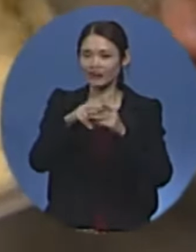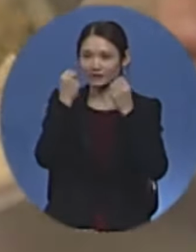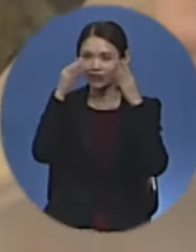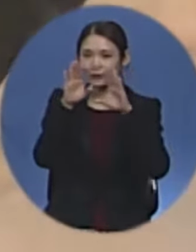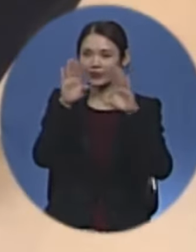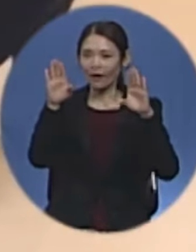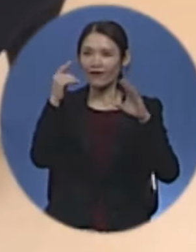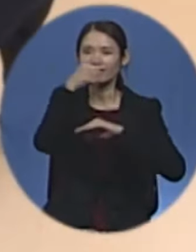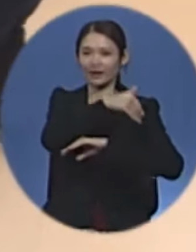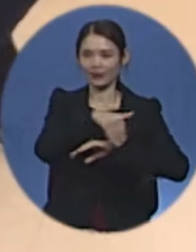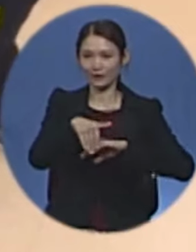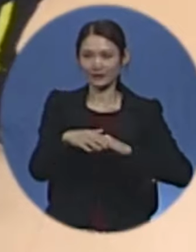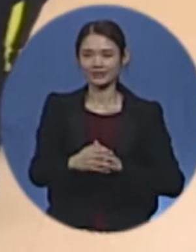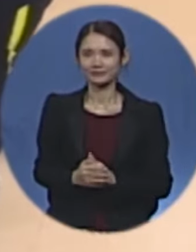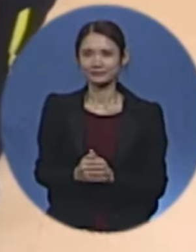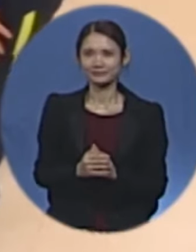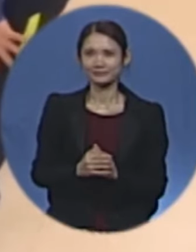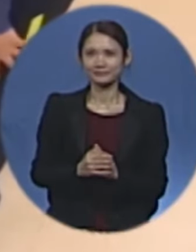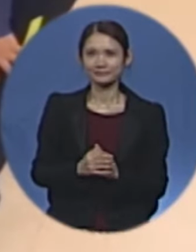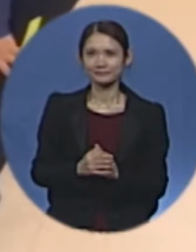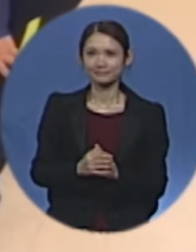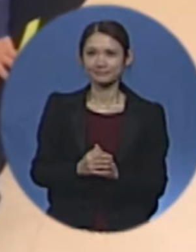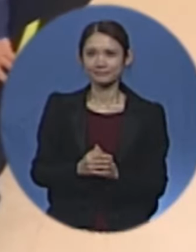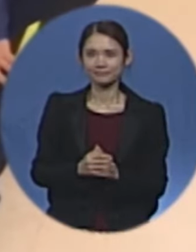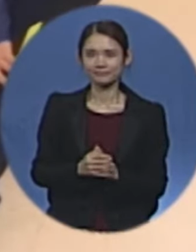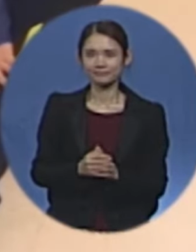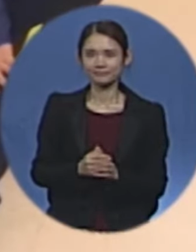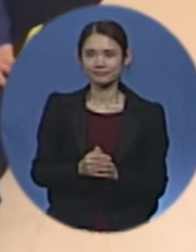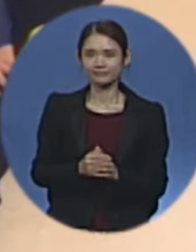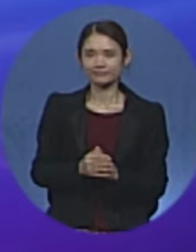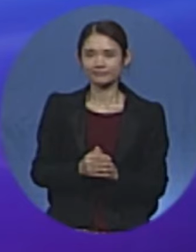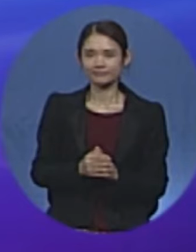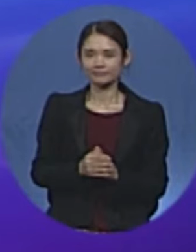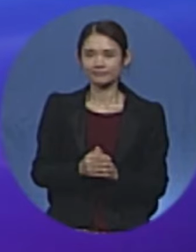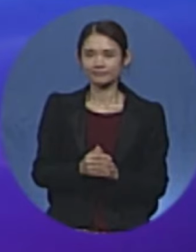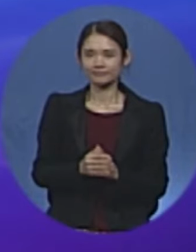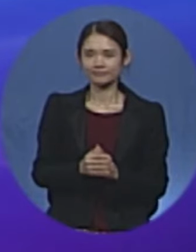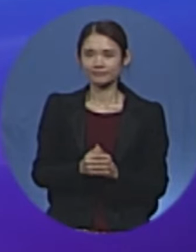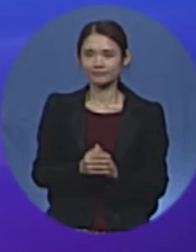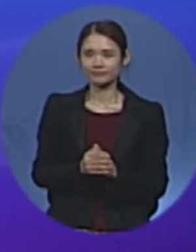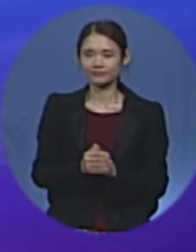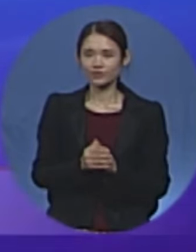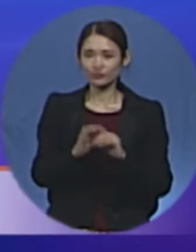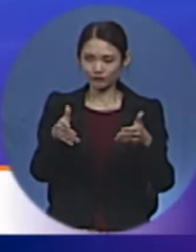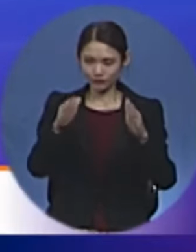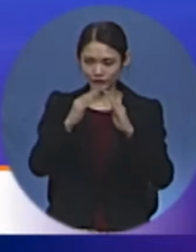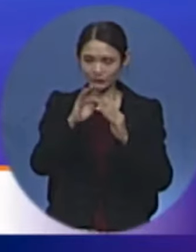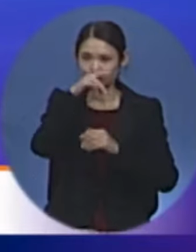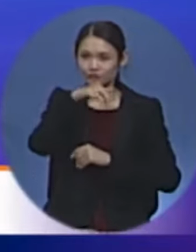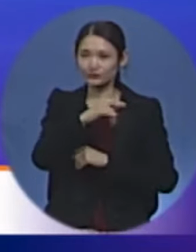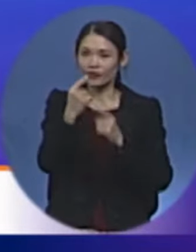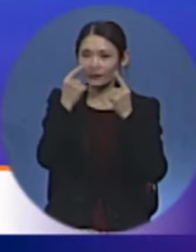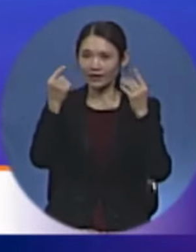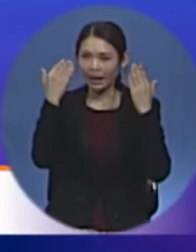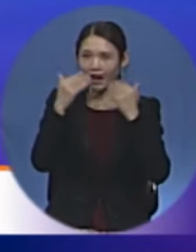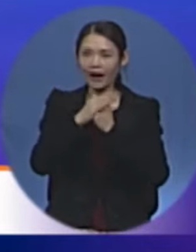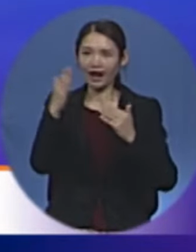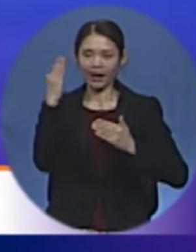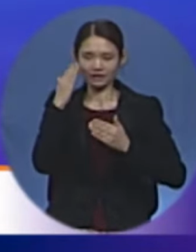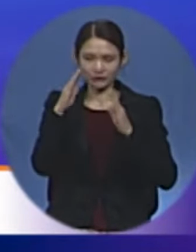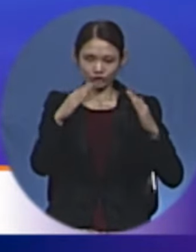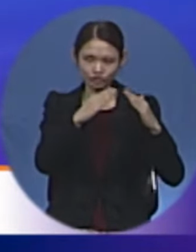것으로 보입니다. 복지TV 뉴스 최지혜입니다. 국립순천대학교가 학생들의